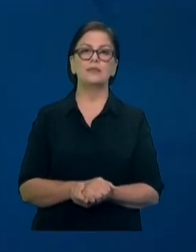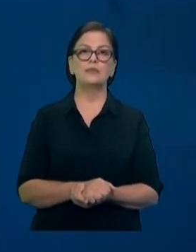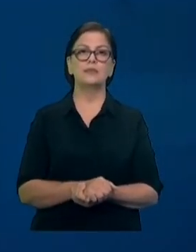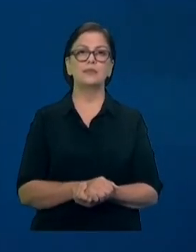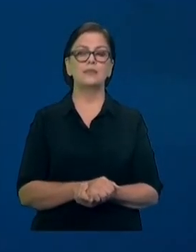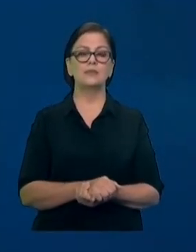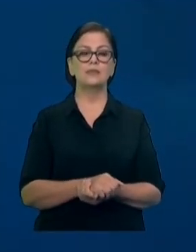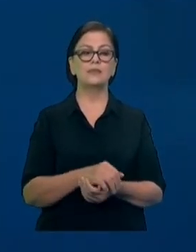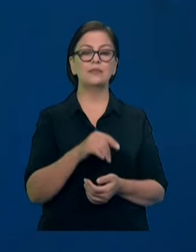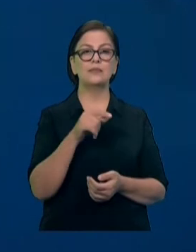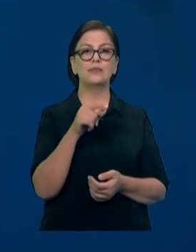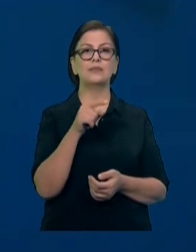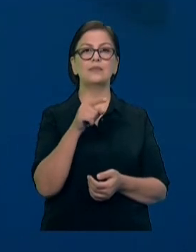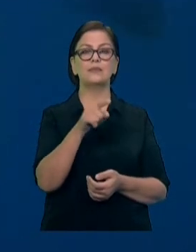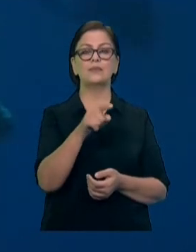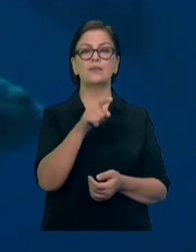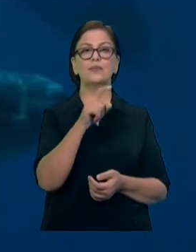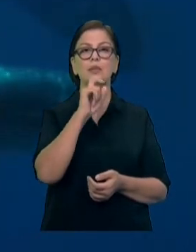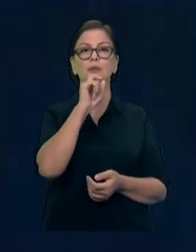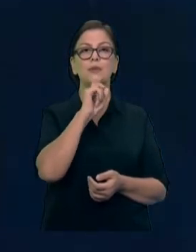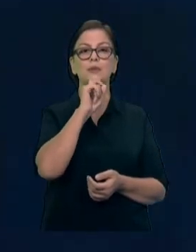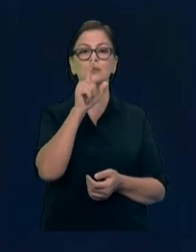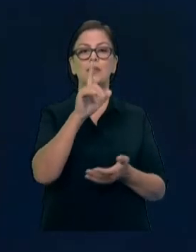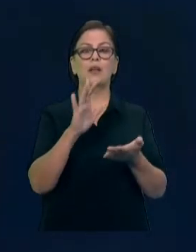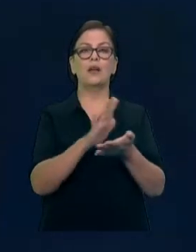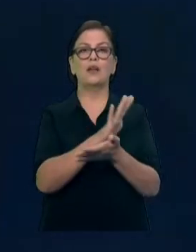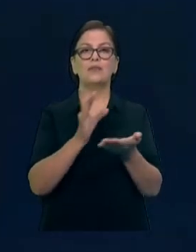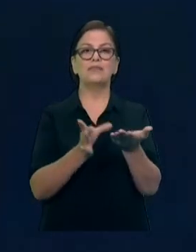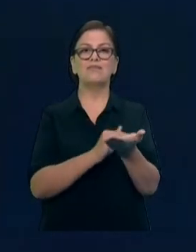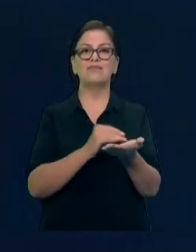Proceedings of the Royal Society B jurnalındakı məqaliyə əsasən,